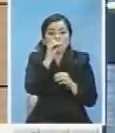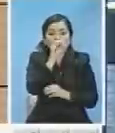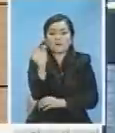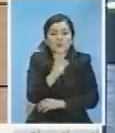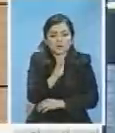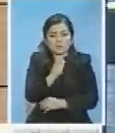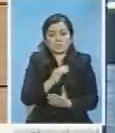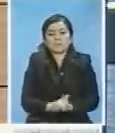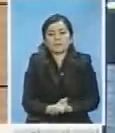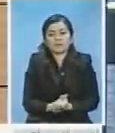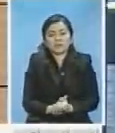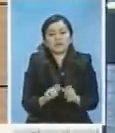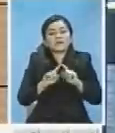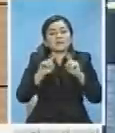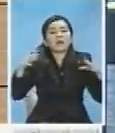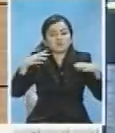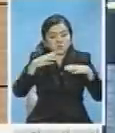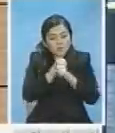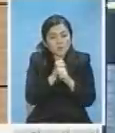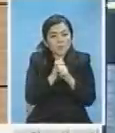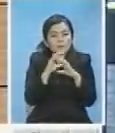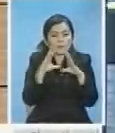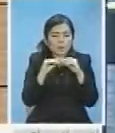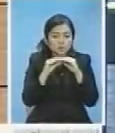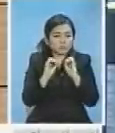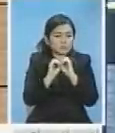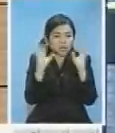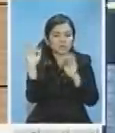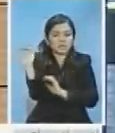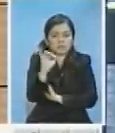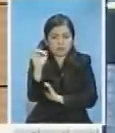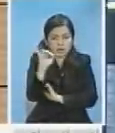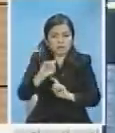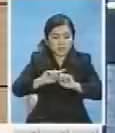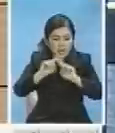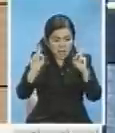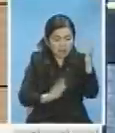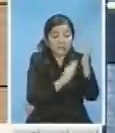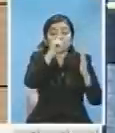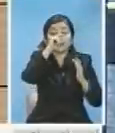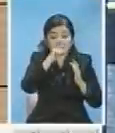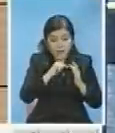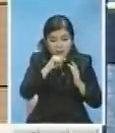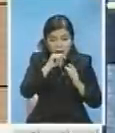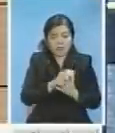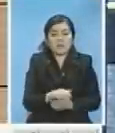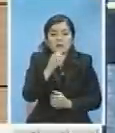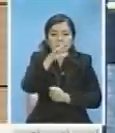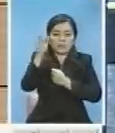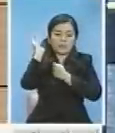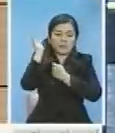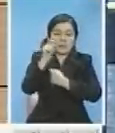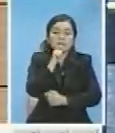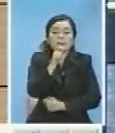ทีนี้แต่ผลการประชุมออกมาไม่มีอะไรชัดเจนครับแต่ฝ่ายไทยได้ออกมาให้สัมภา